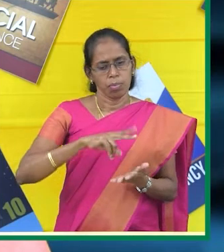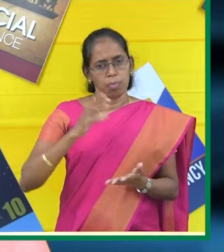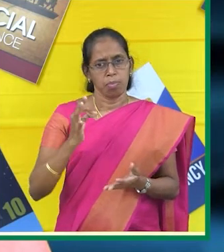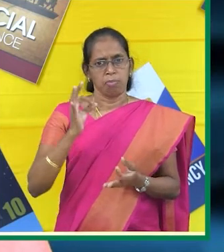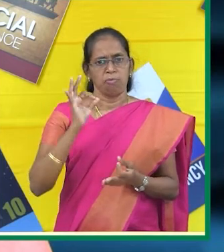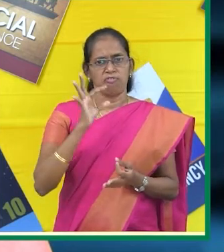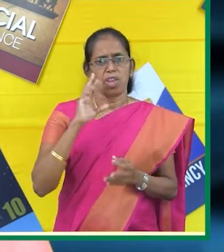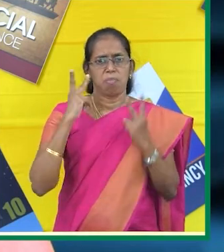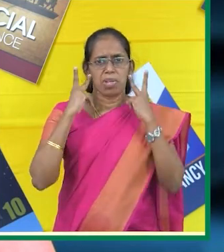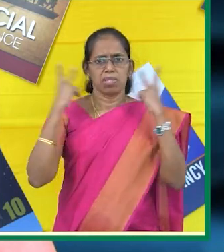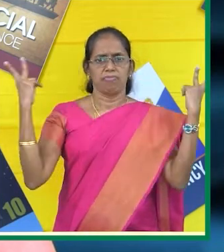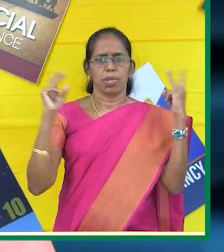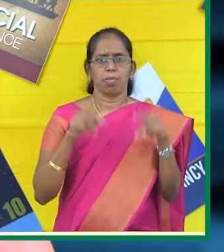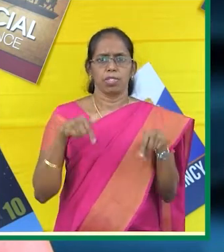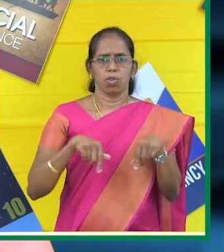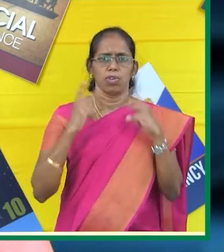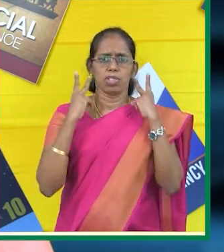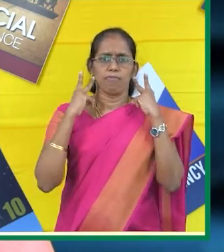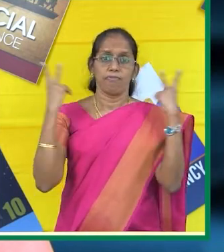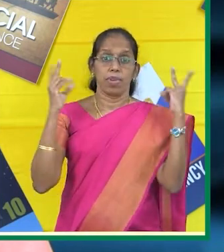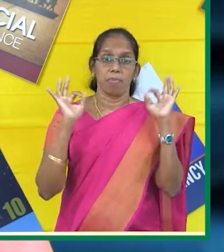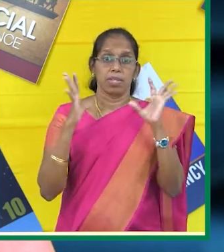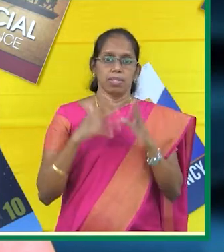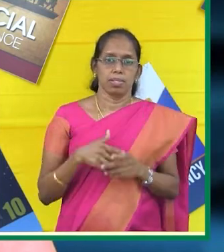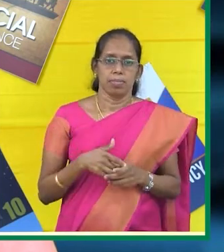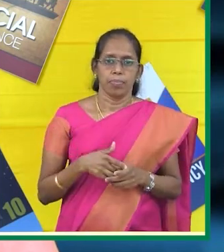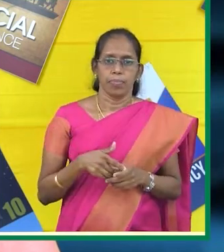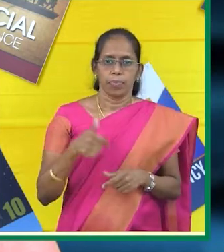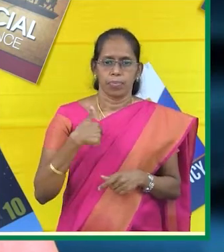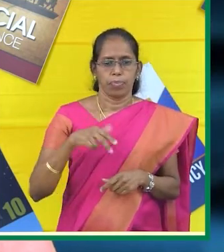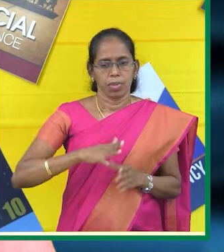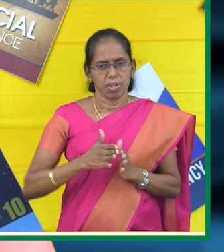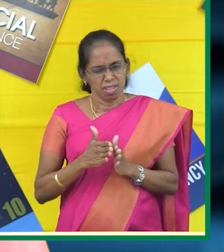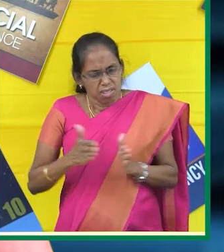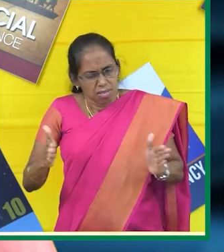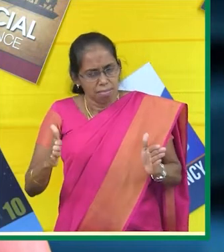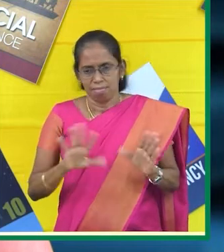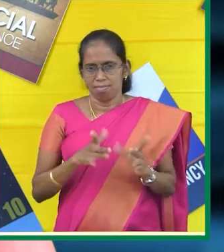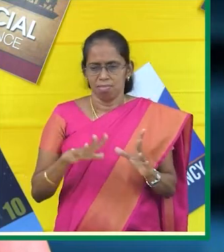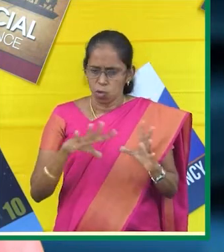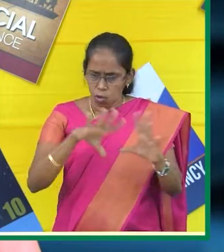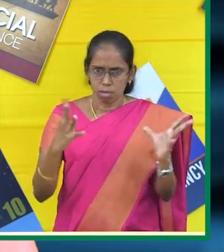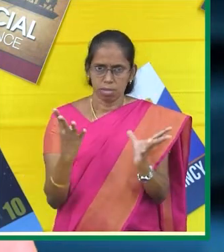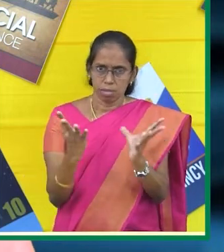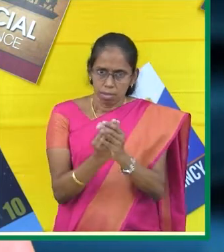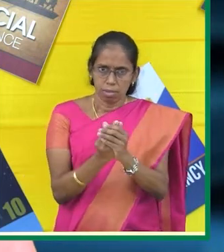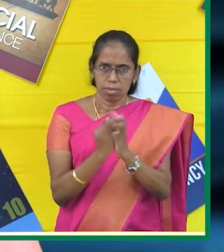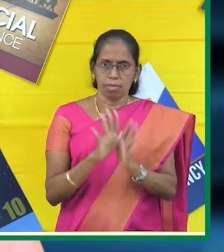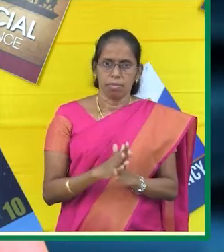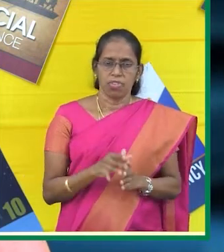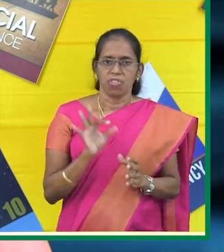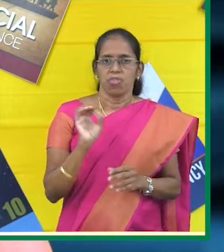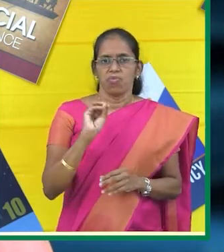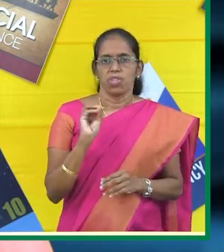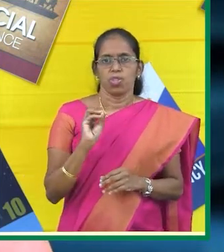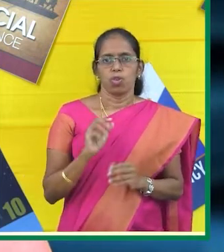போன்றவையெல்லாம் மிக பிரபலமான, நம்மளை இன்றைக்கு ஒவ்வொரு நாளும் நம்மளிருந்து பிரித்து பார்க்க முடியாத, விதவுட்